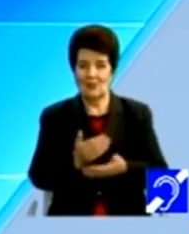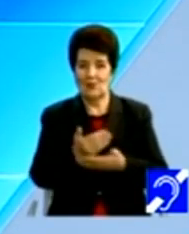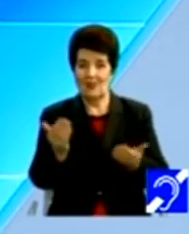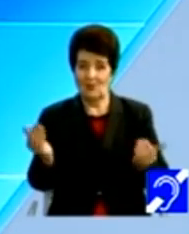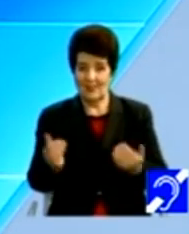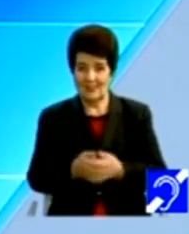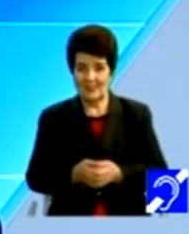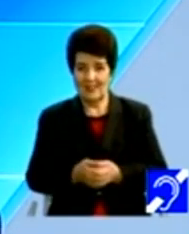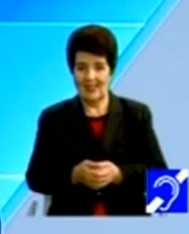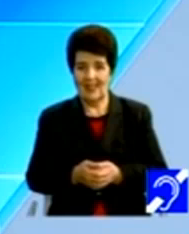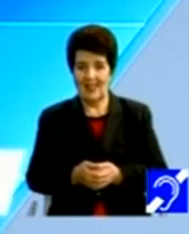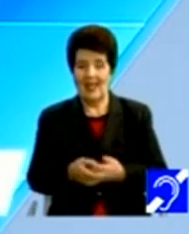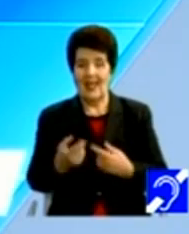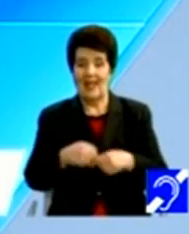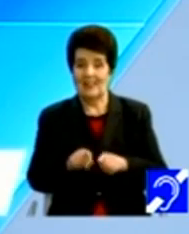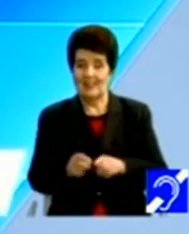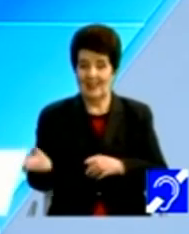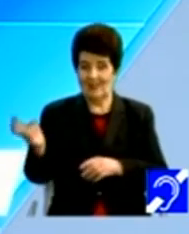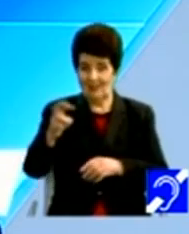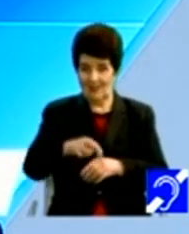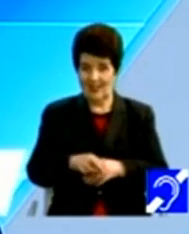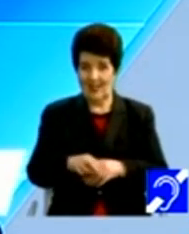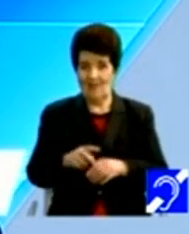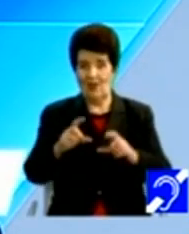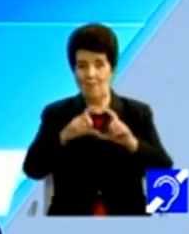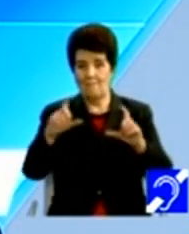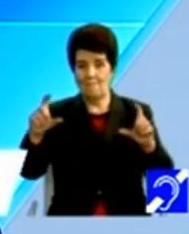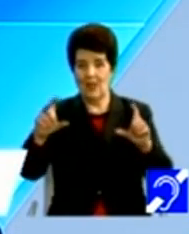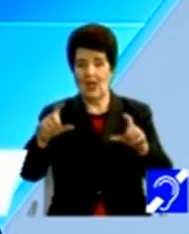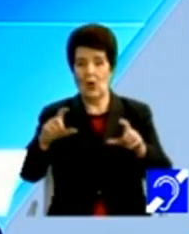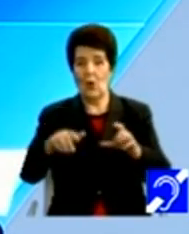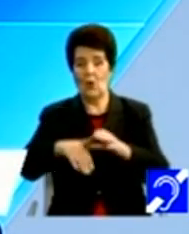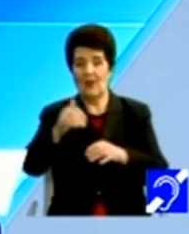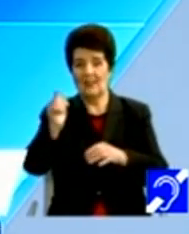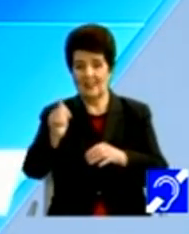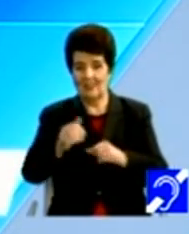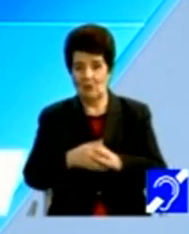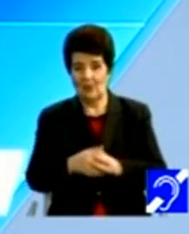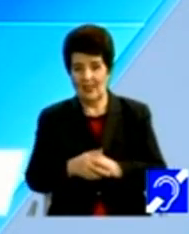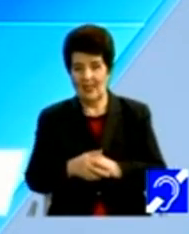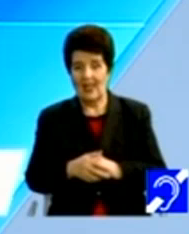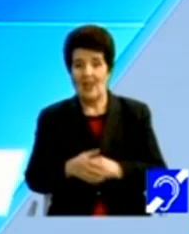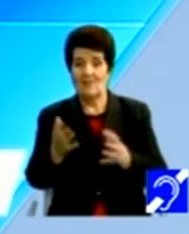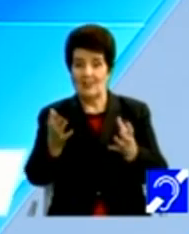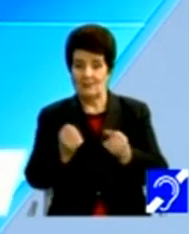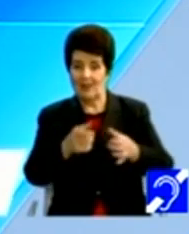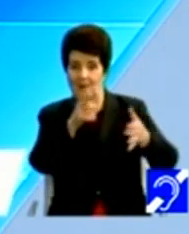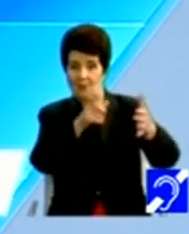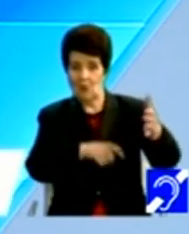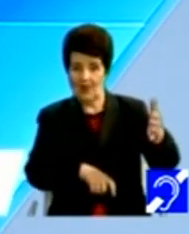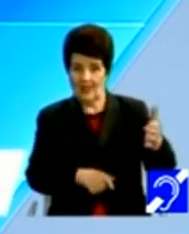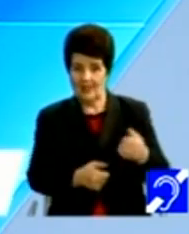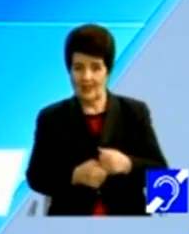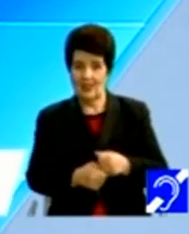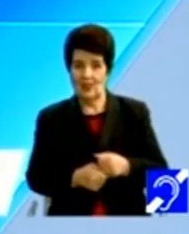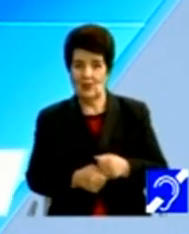Dumneavoastră, atunci când veți veni în biroul electoral a secției de votare, veți primi buletinul și